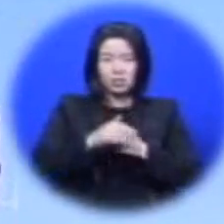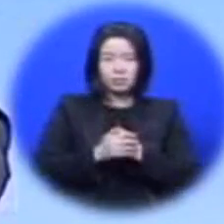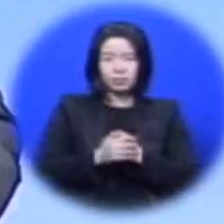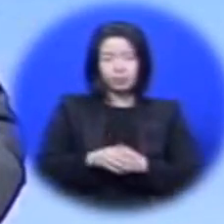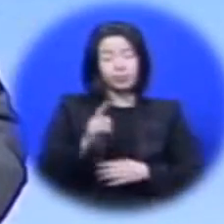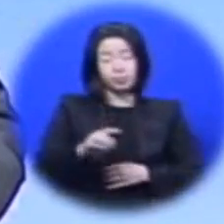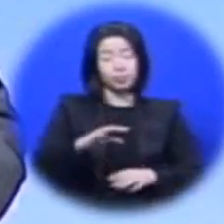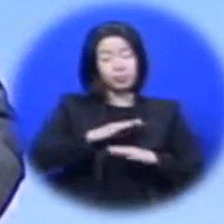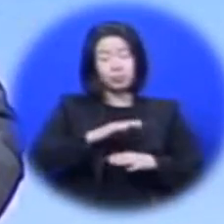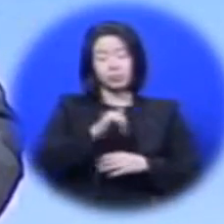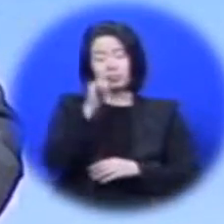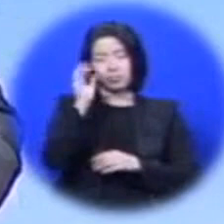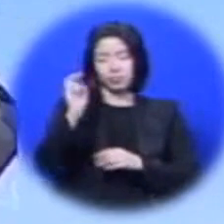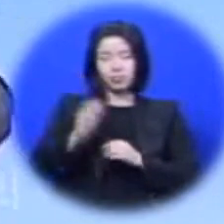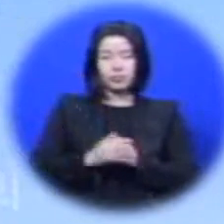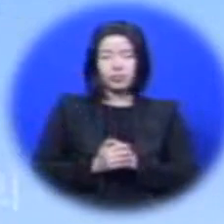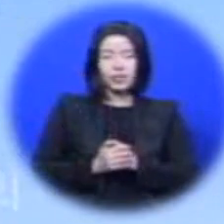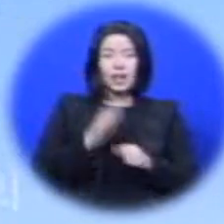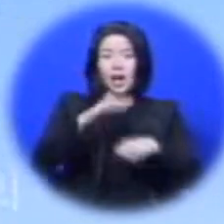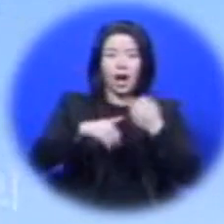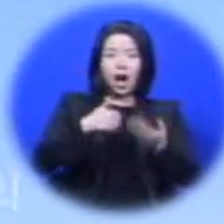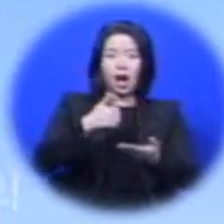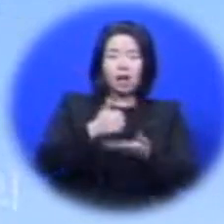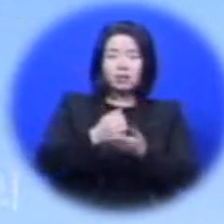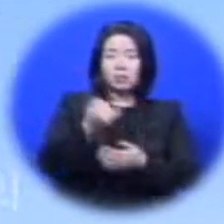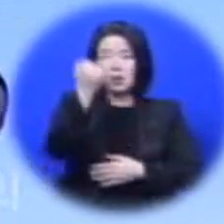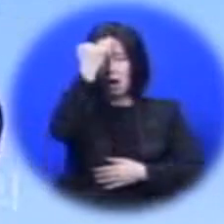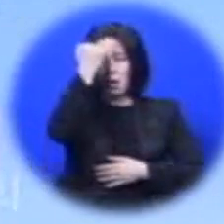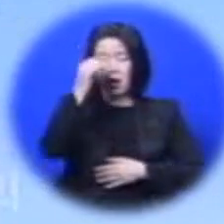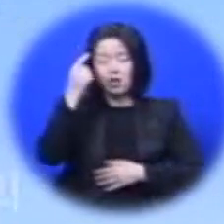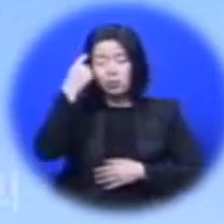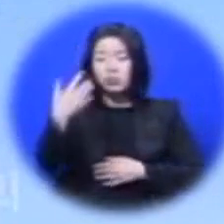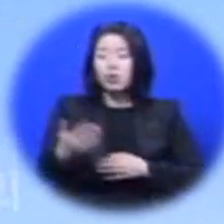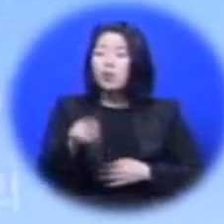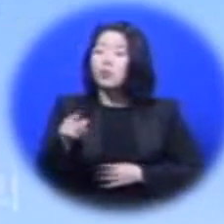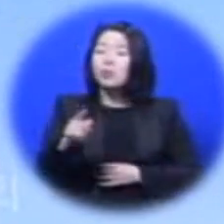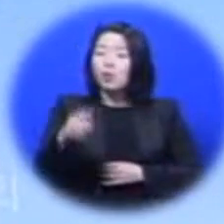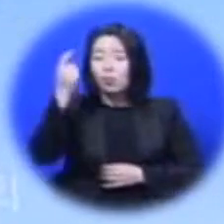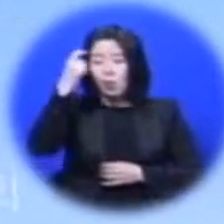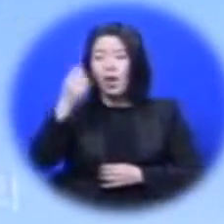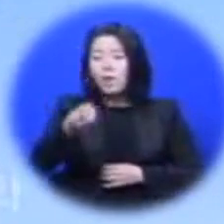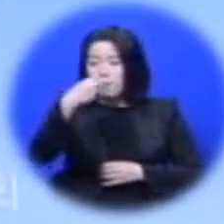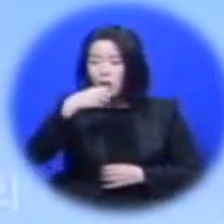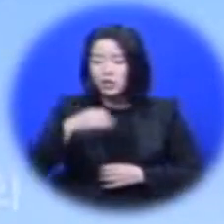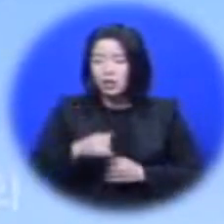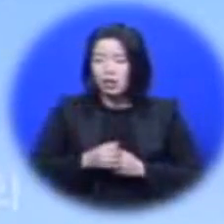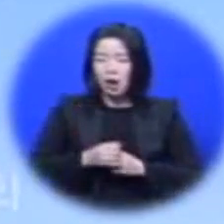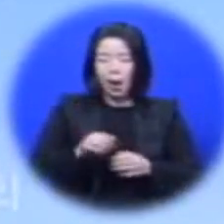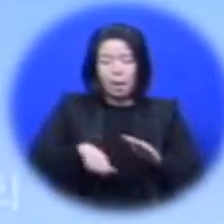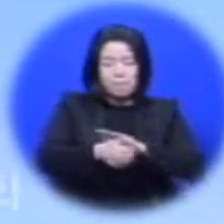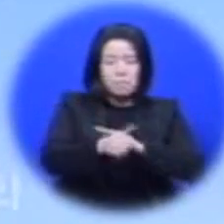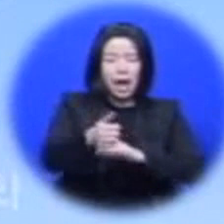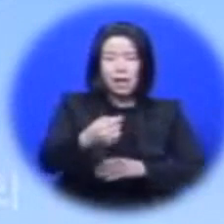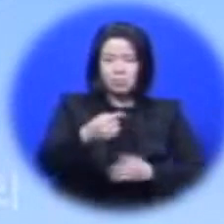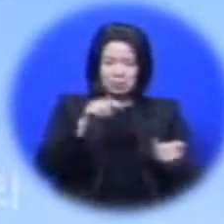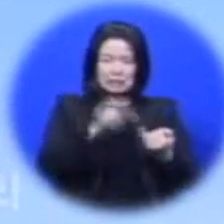이게 참 무섭잖아요. 하나님 하와에게 물었어요. 넌 왜 먹었냐? 뱀이 먹으라고 해서